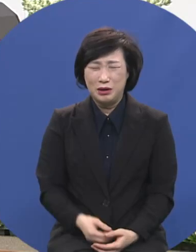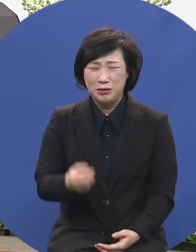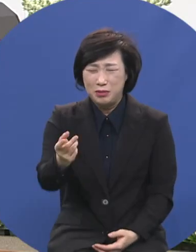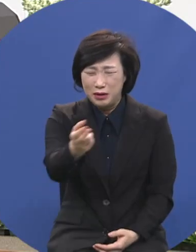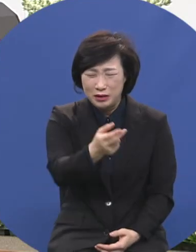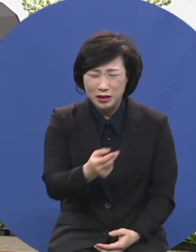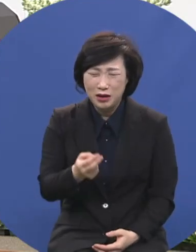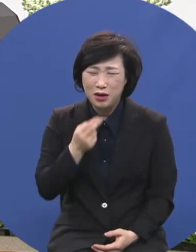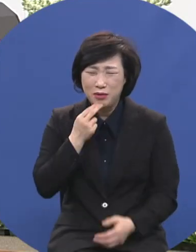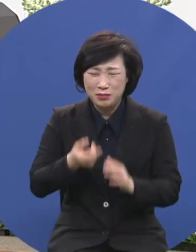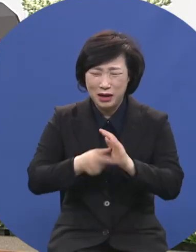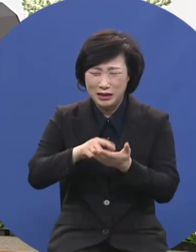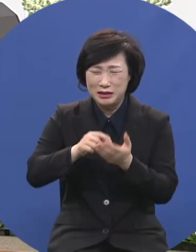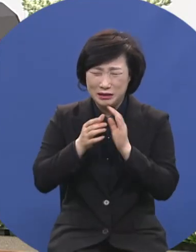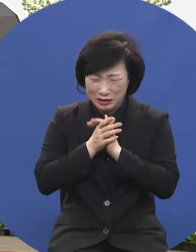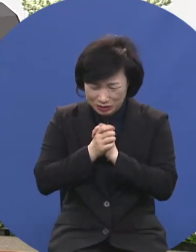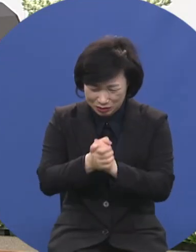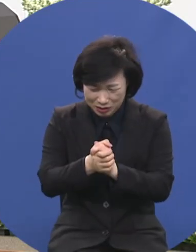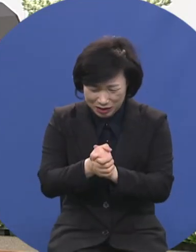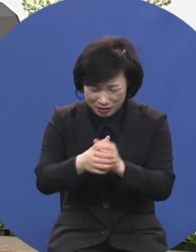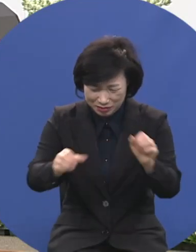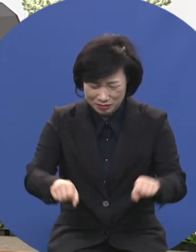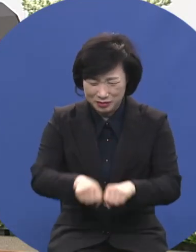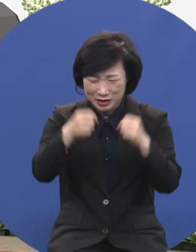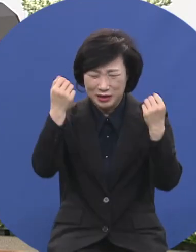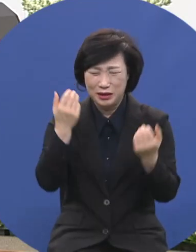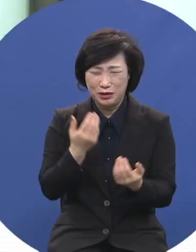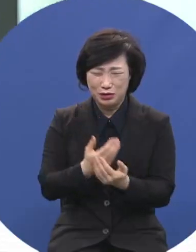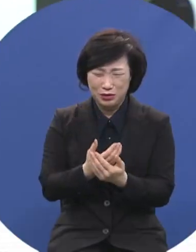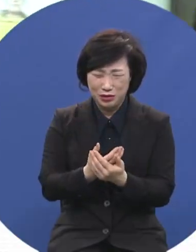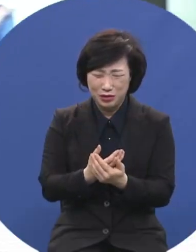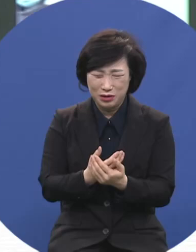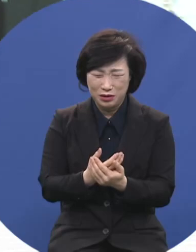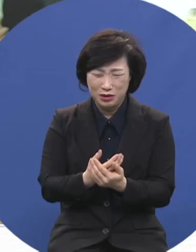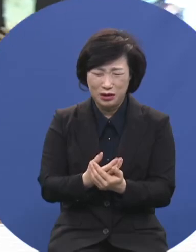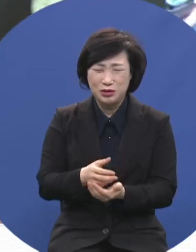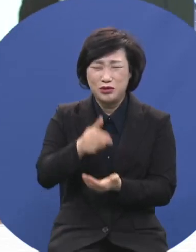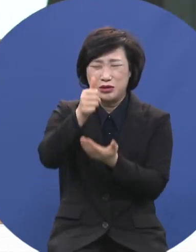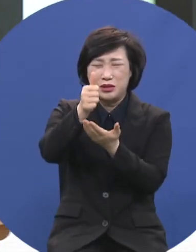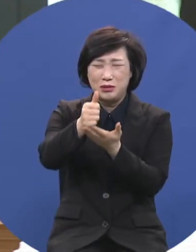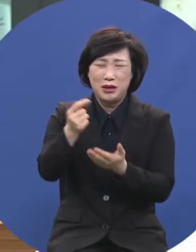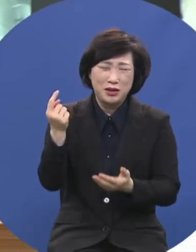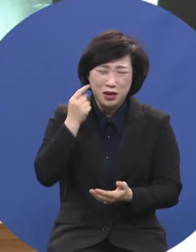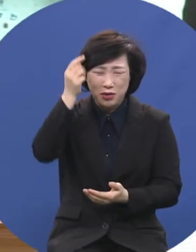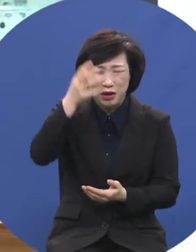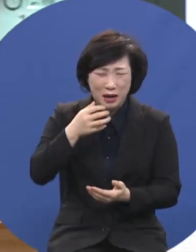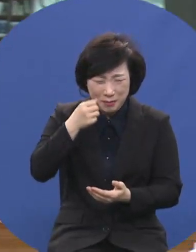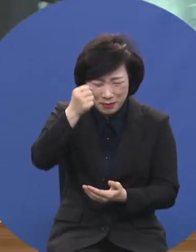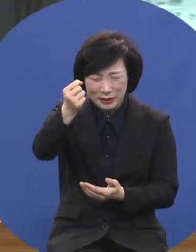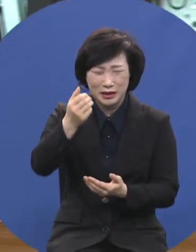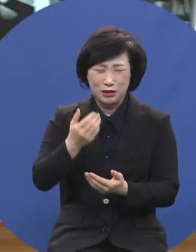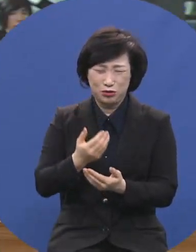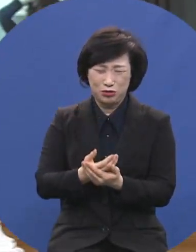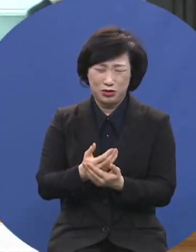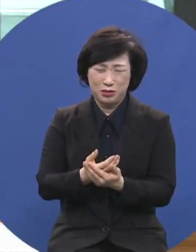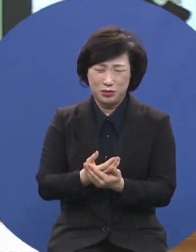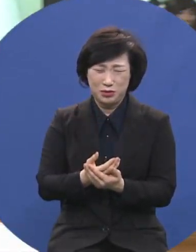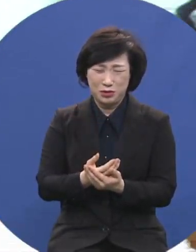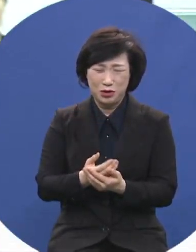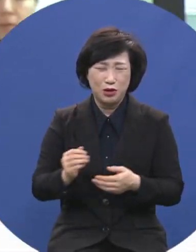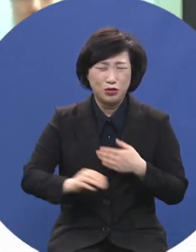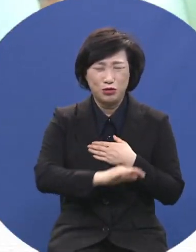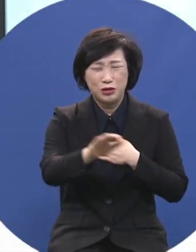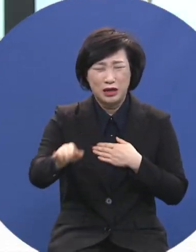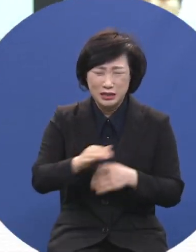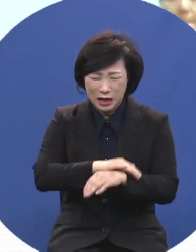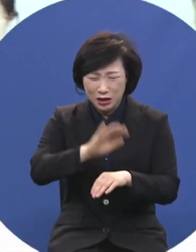빈자리가 없을 정도로 기도하게 도와주소서. 주님 영광 받으시고 우리가